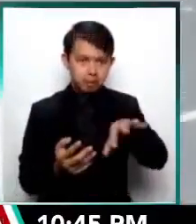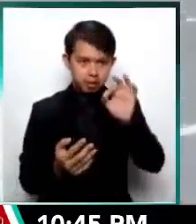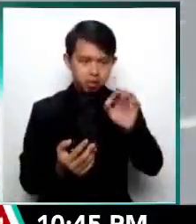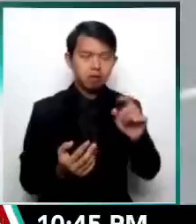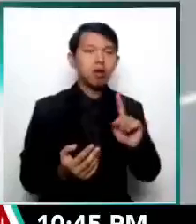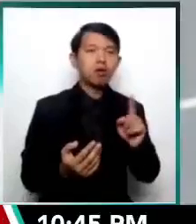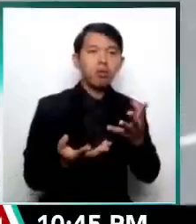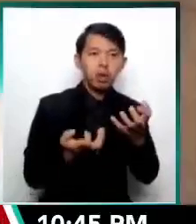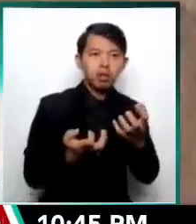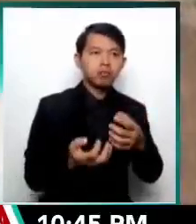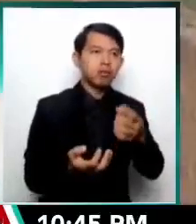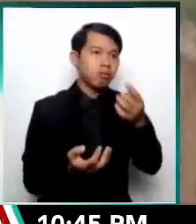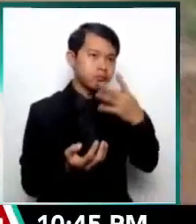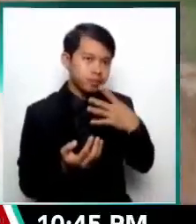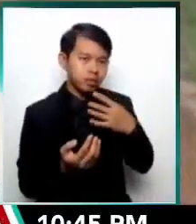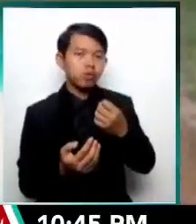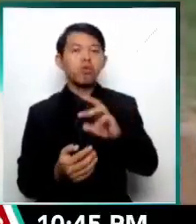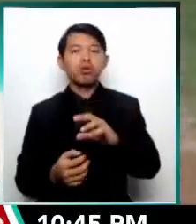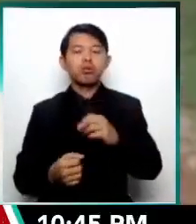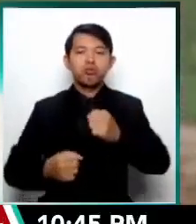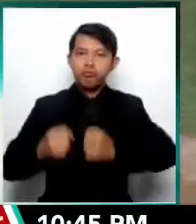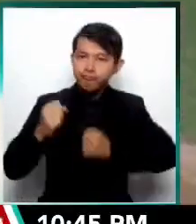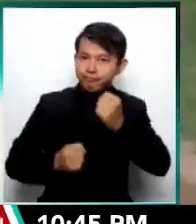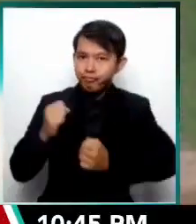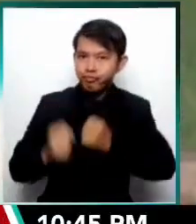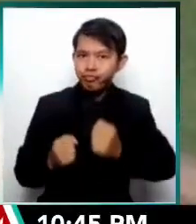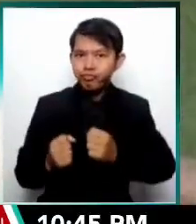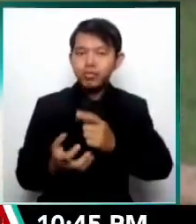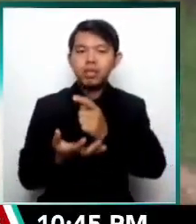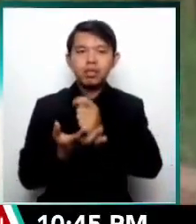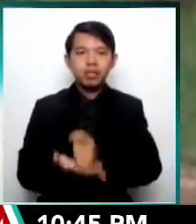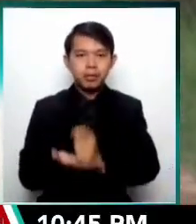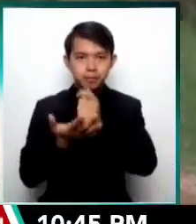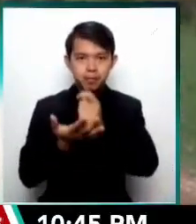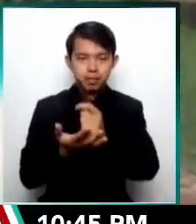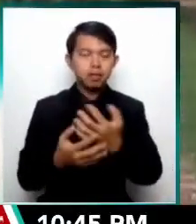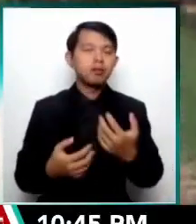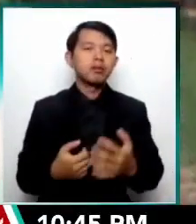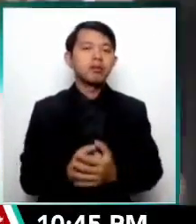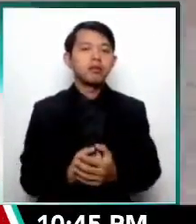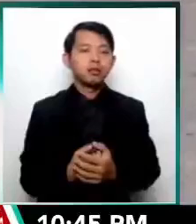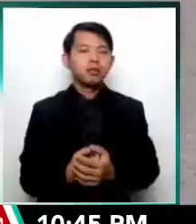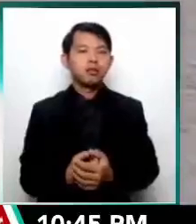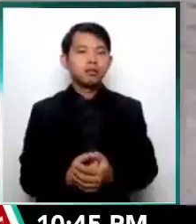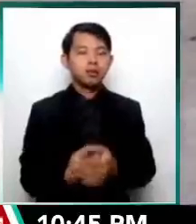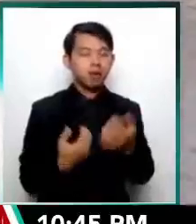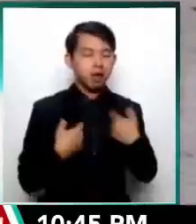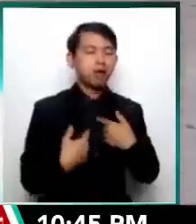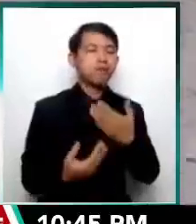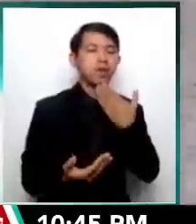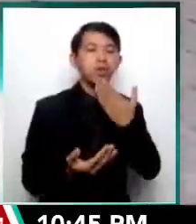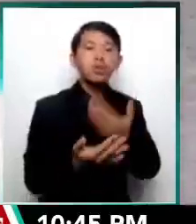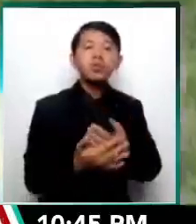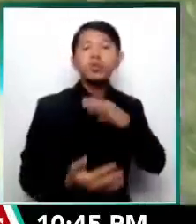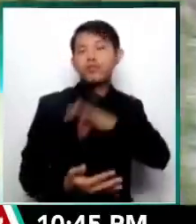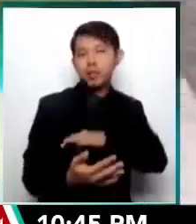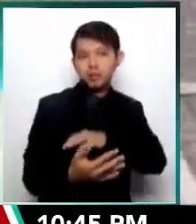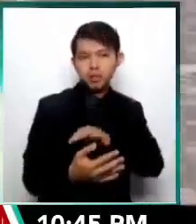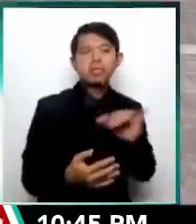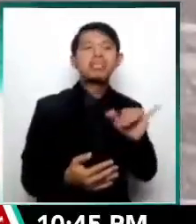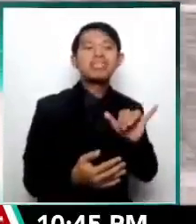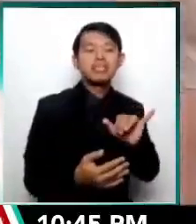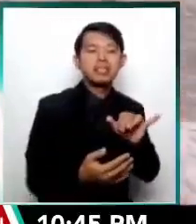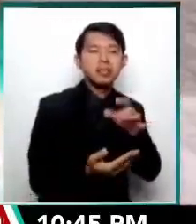sa loob ng 3 buwan. Ang resulta, bukod sa parehong ibinigay na benepisyo ng gamot at pagtakbo, nag-improve din ang pisikal